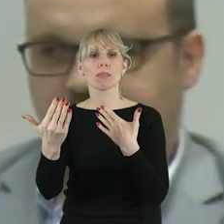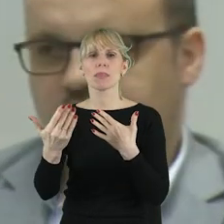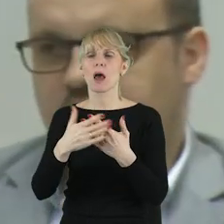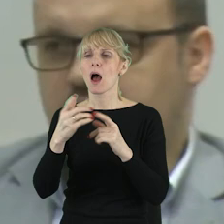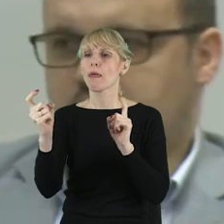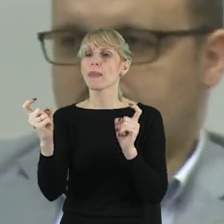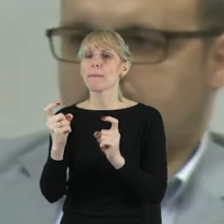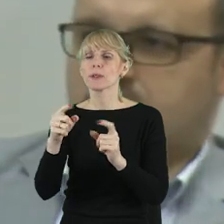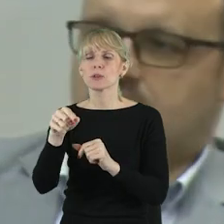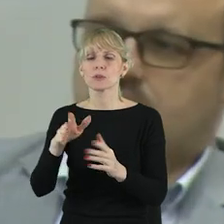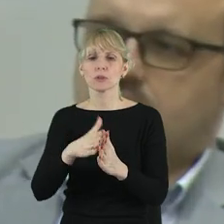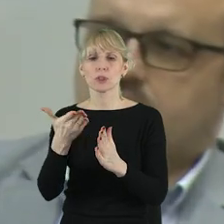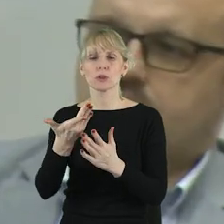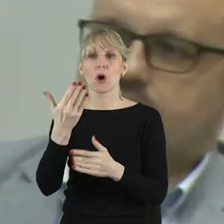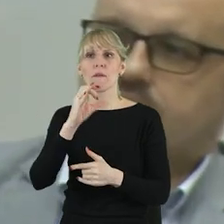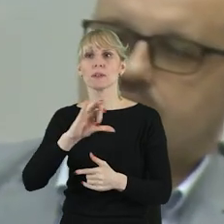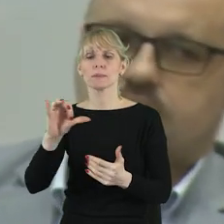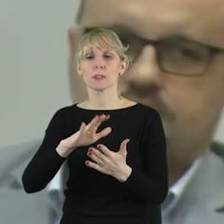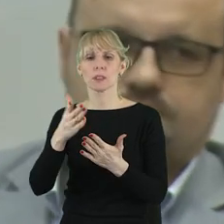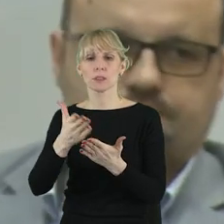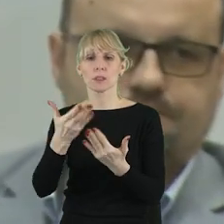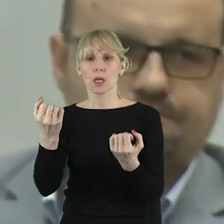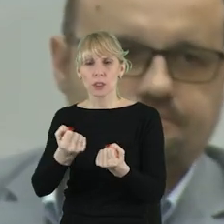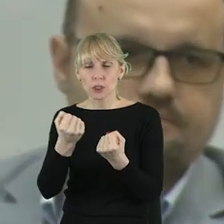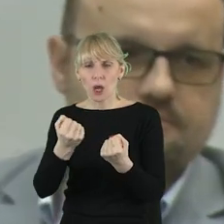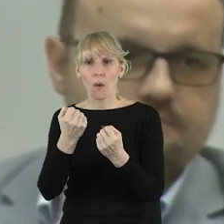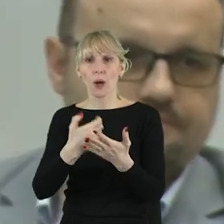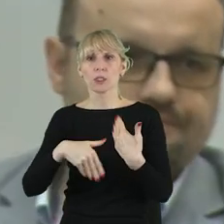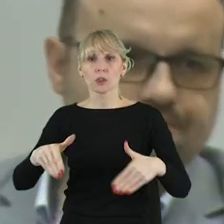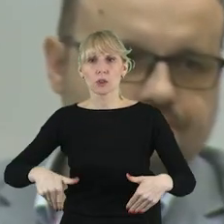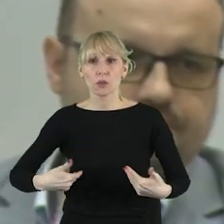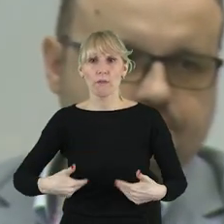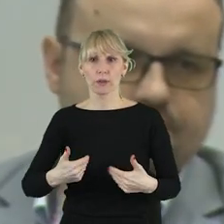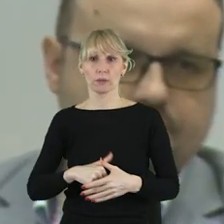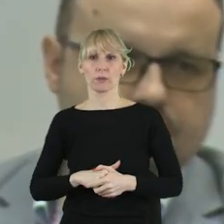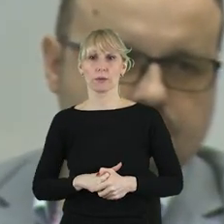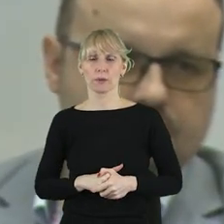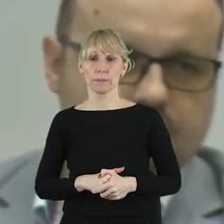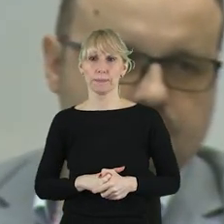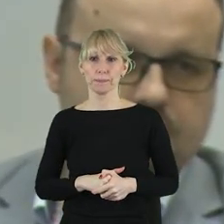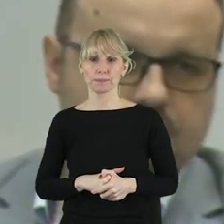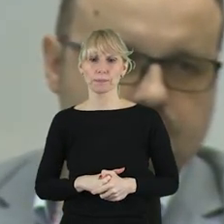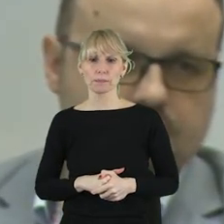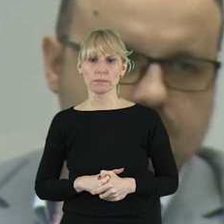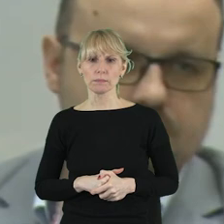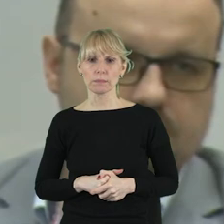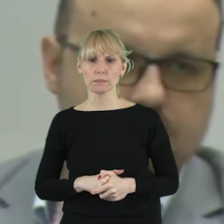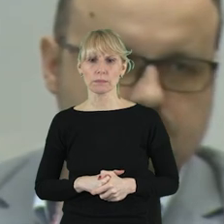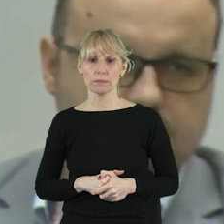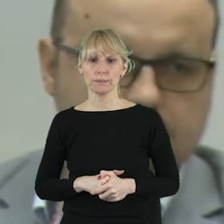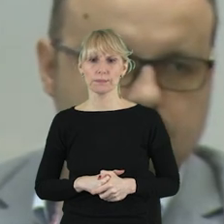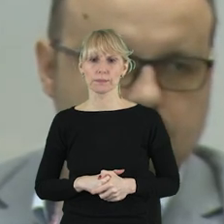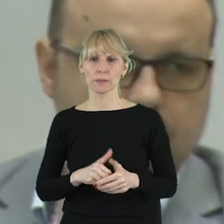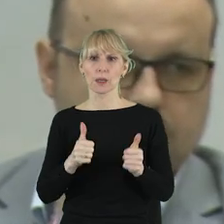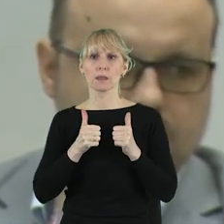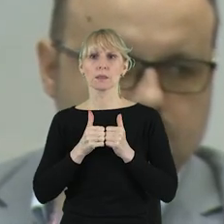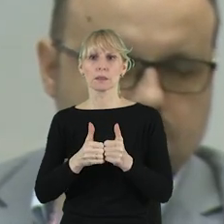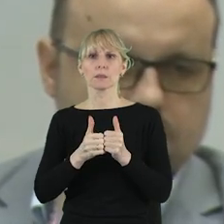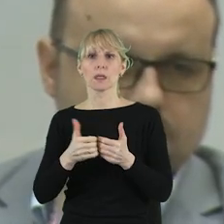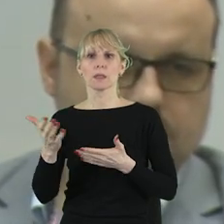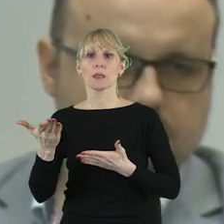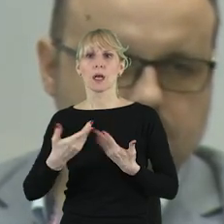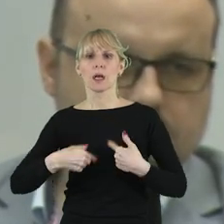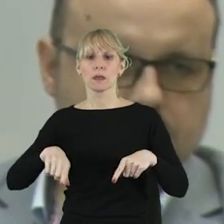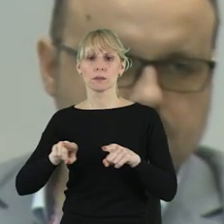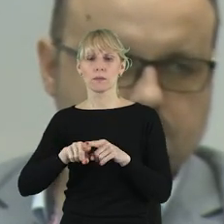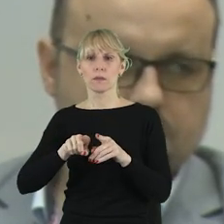świadczeń w danym zakresie. Zadania zespołu ratownictwa medycznego reguluje odrębna ustawa. Myślę, że no